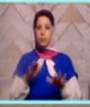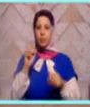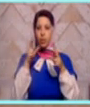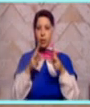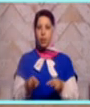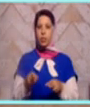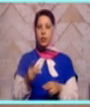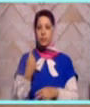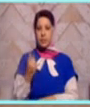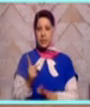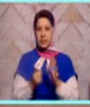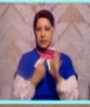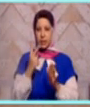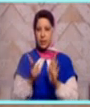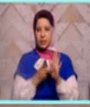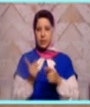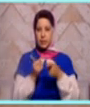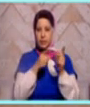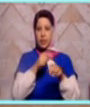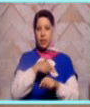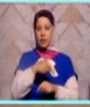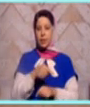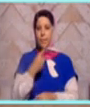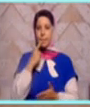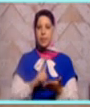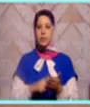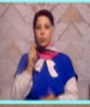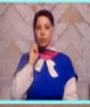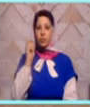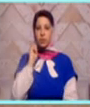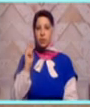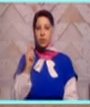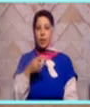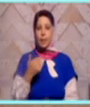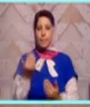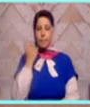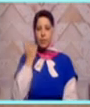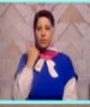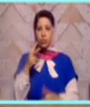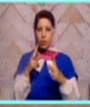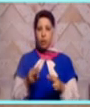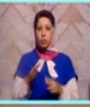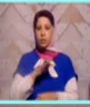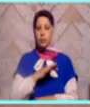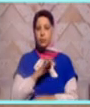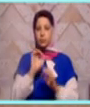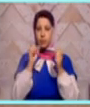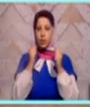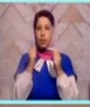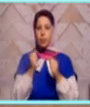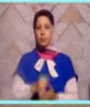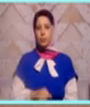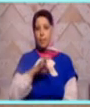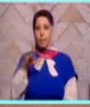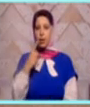المحافظات اللي هم 24 محافظه باستثناء طبعا ثلاث محافظات، هي محافظات البحر الاحمر ومطروح ويعني جنوب